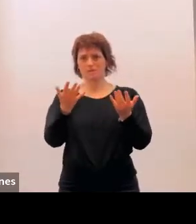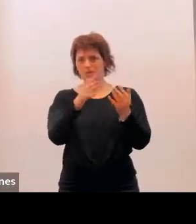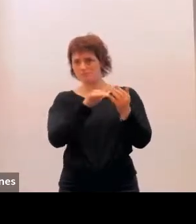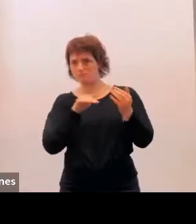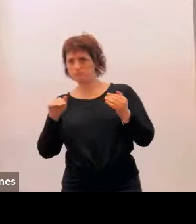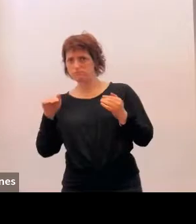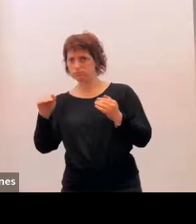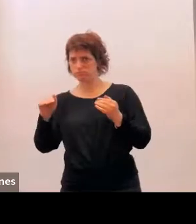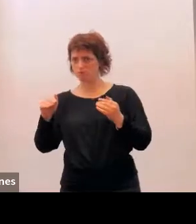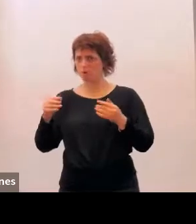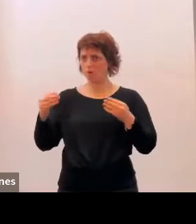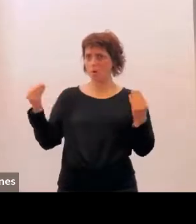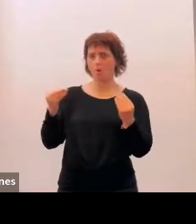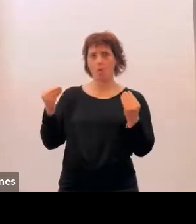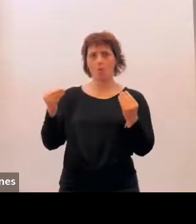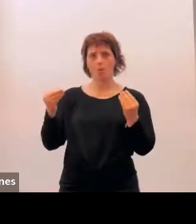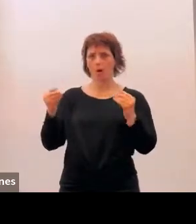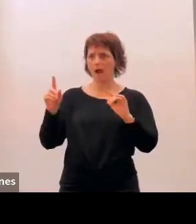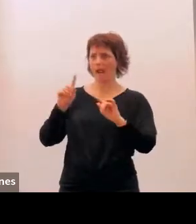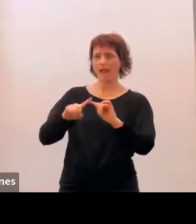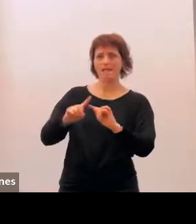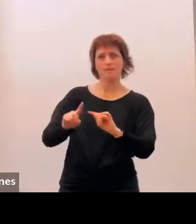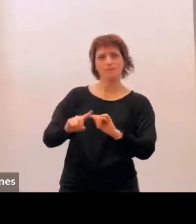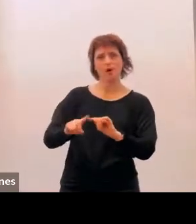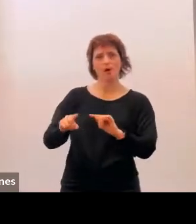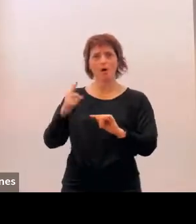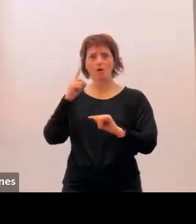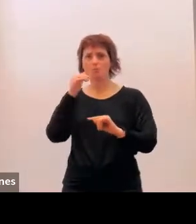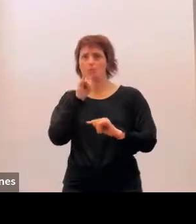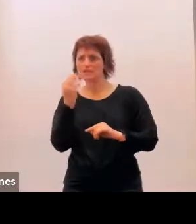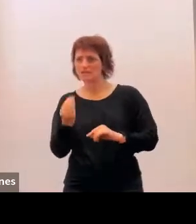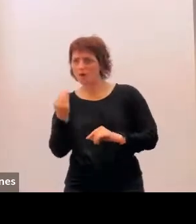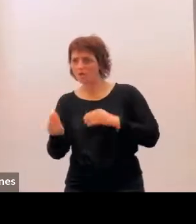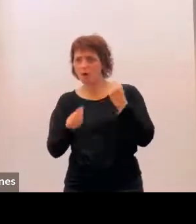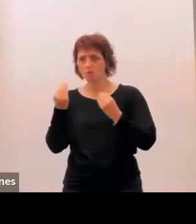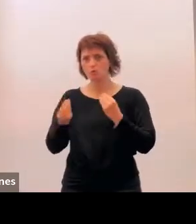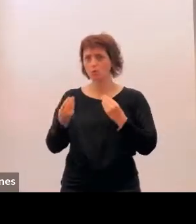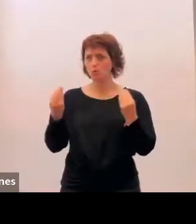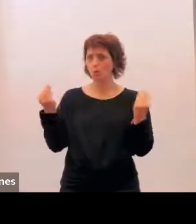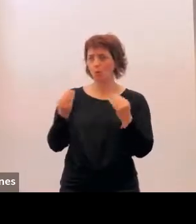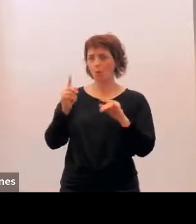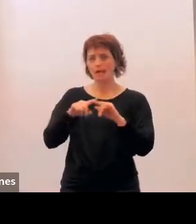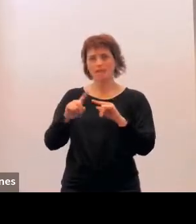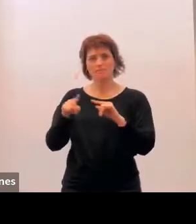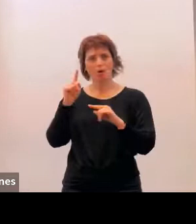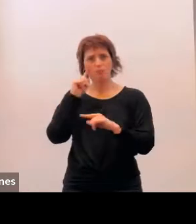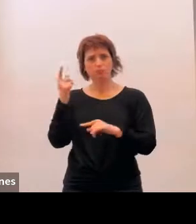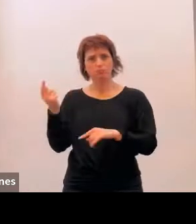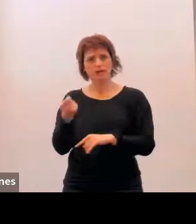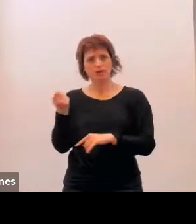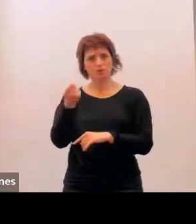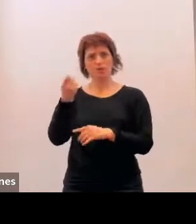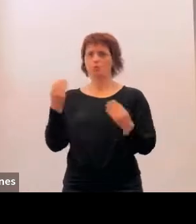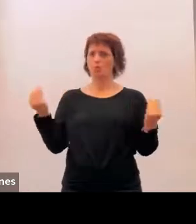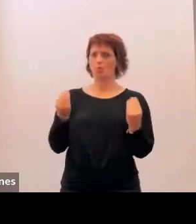le moindre équipement, que ce soit pour la petite enfance ou pour l'éducation. Et pire encore, un quartier en plein cœur de